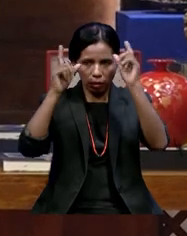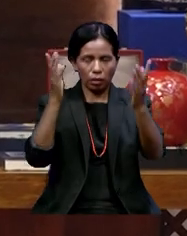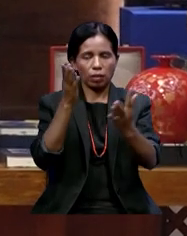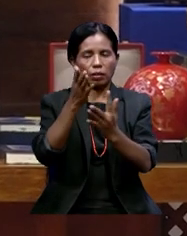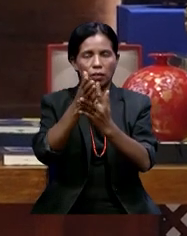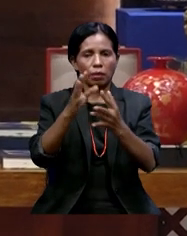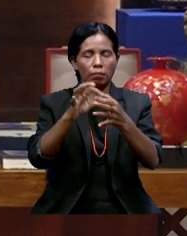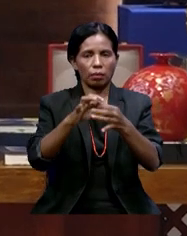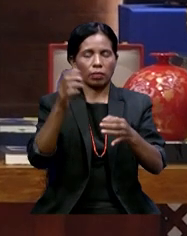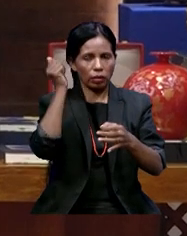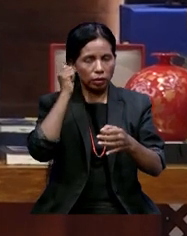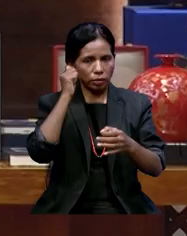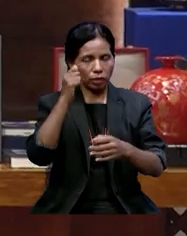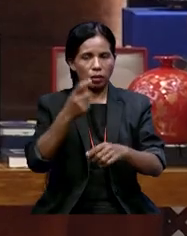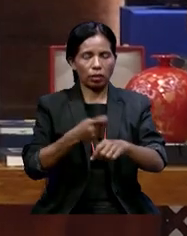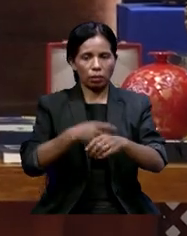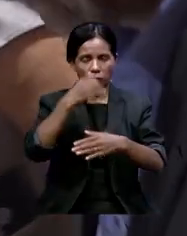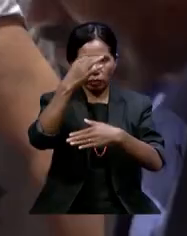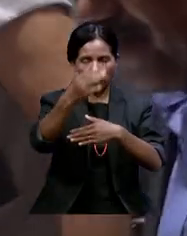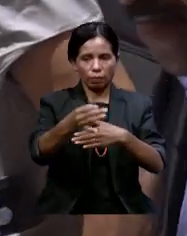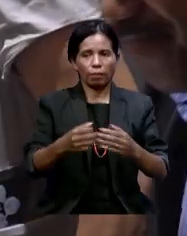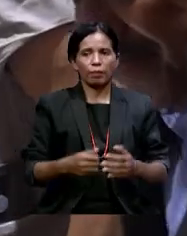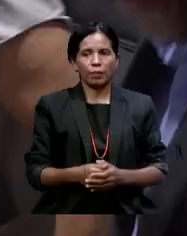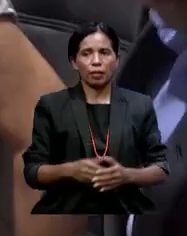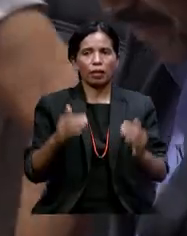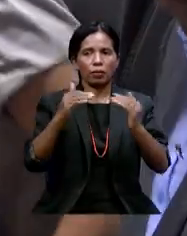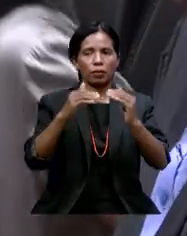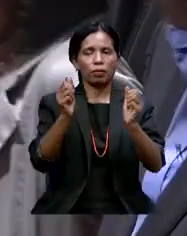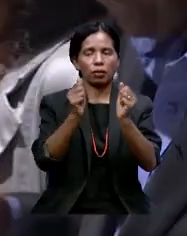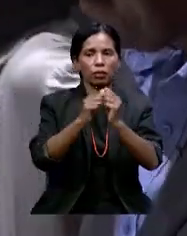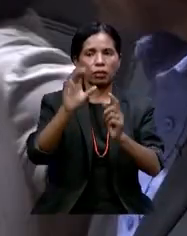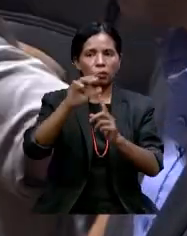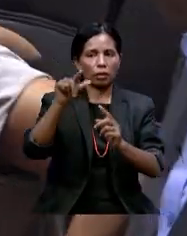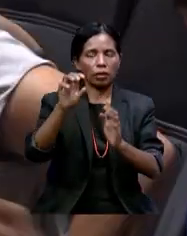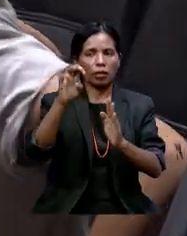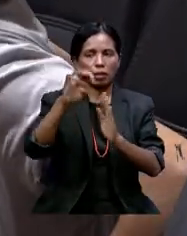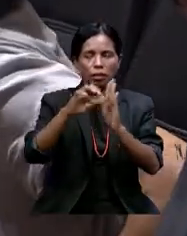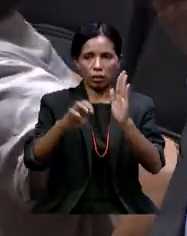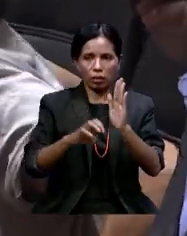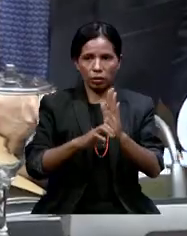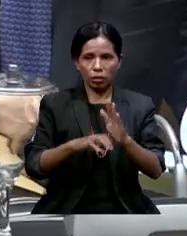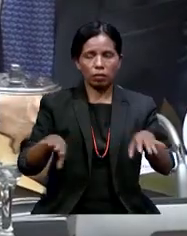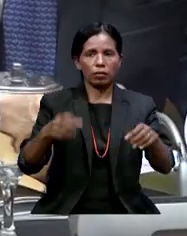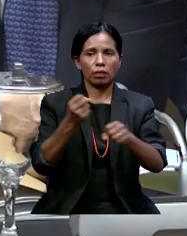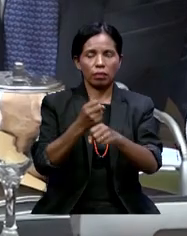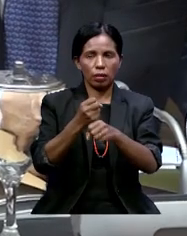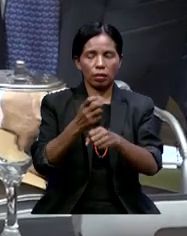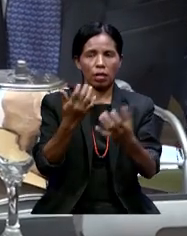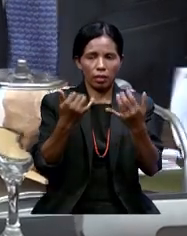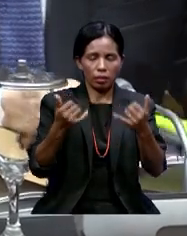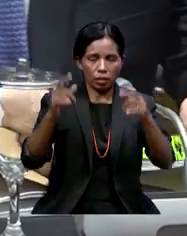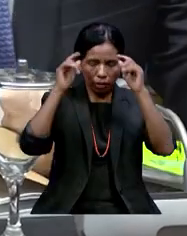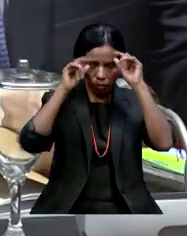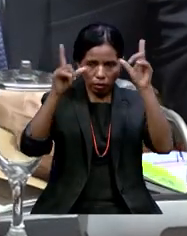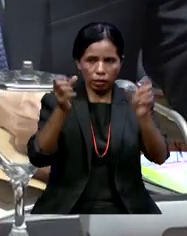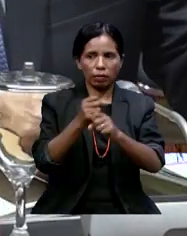membro permanente ASEAN iha tempo oin mai. Hafen reunian ose festaru Sekretaris Geral ASEAN hateten ho esforso tomak nebe mak dadaung ne Timor-Leste